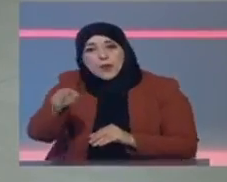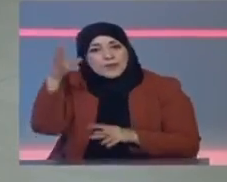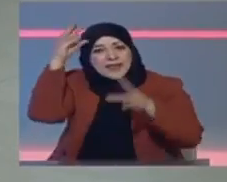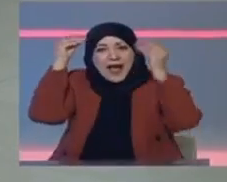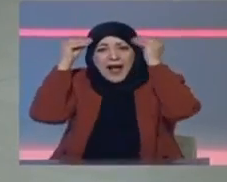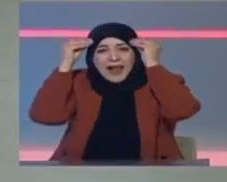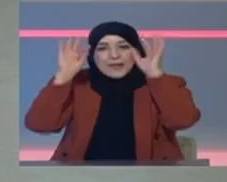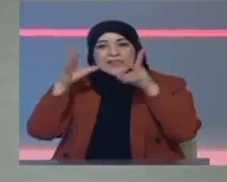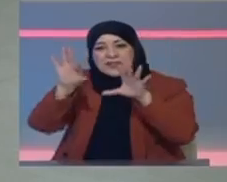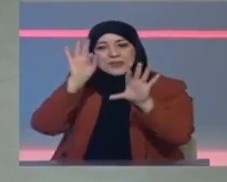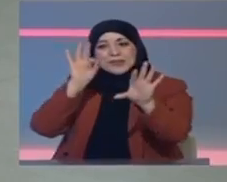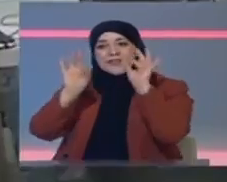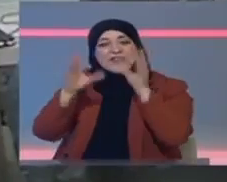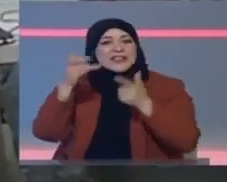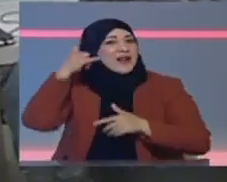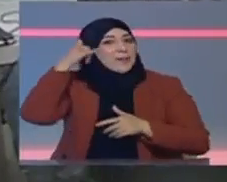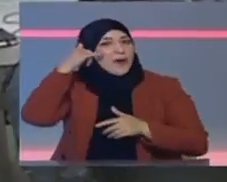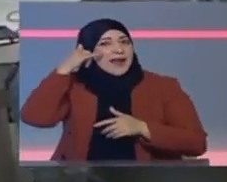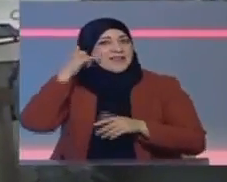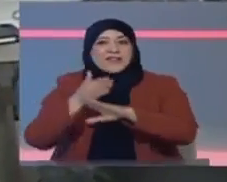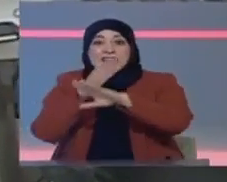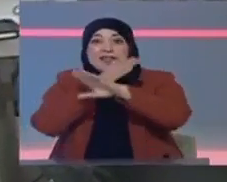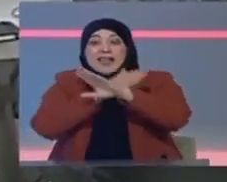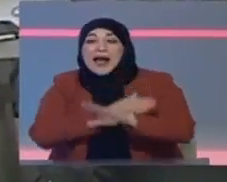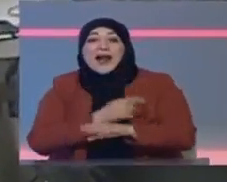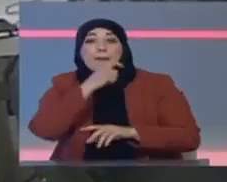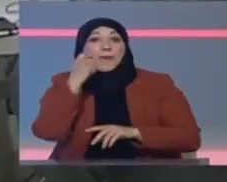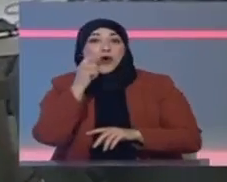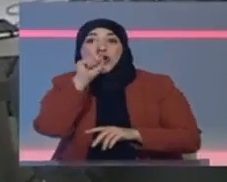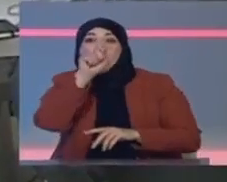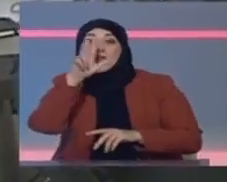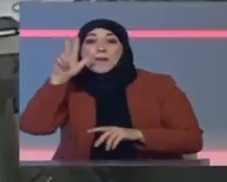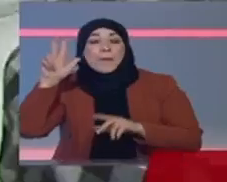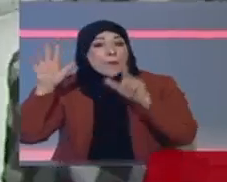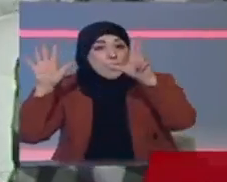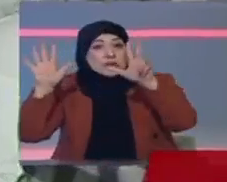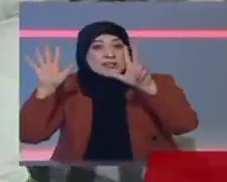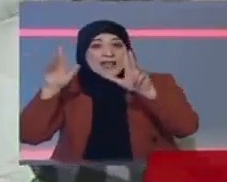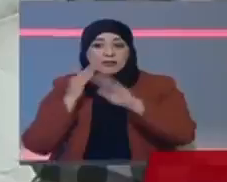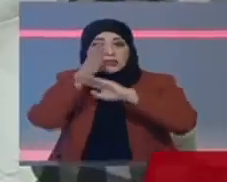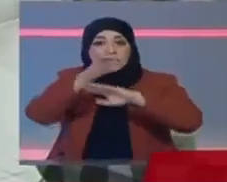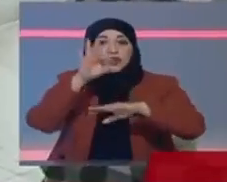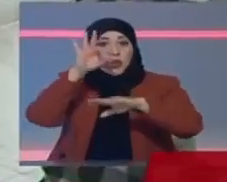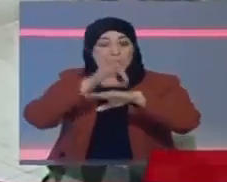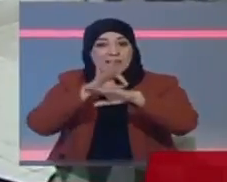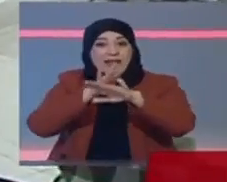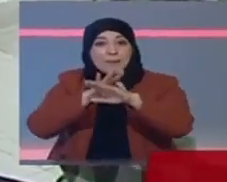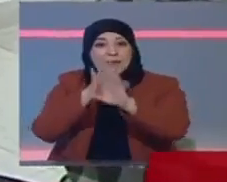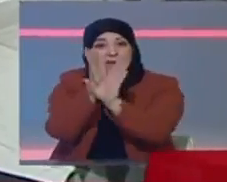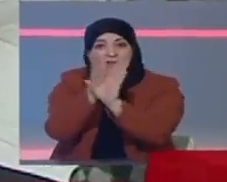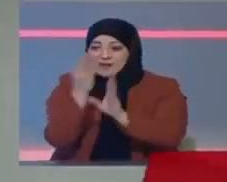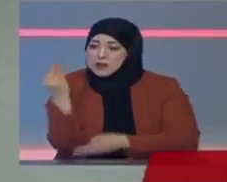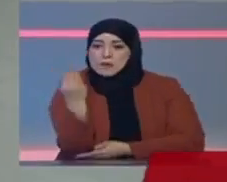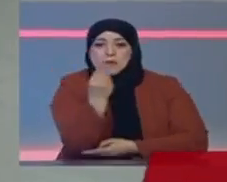الفرز في الم كلمه اقل من ثمنطاشر سنه يمشي الطبيب بنفسه الاطفال والا